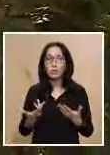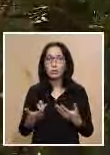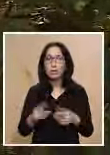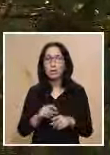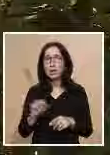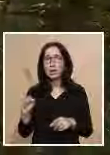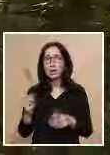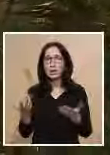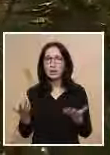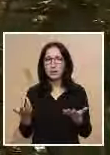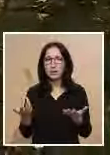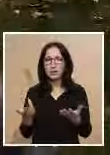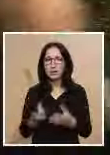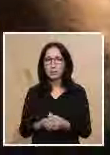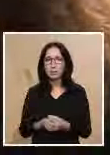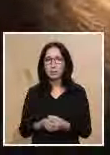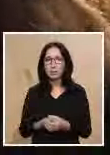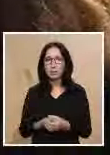желанието, а и на